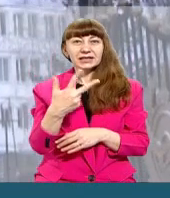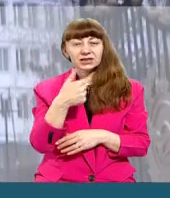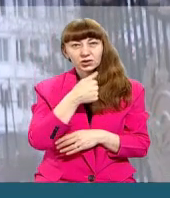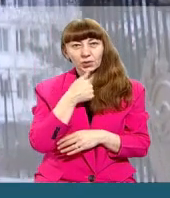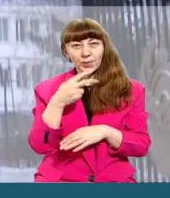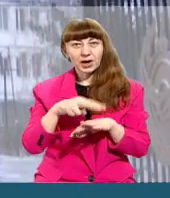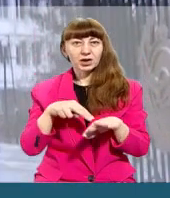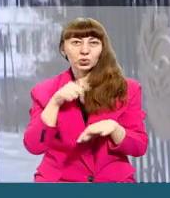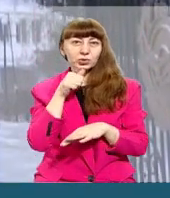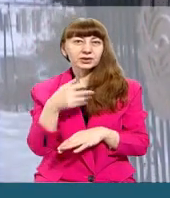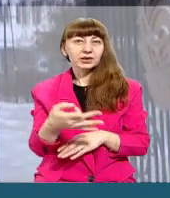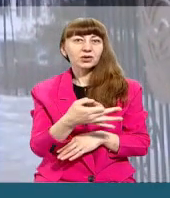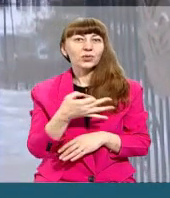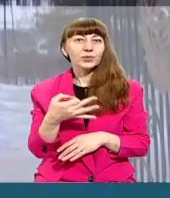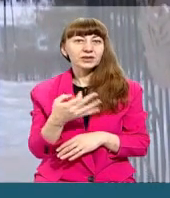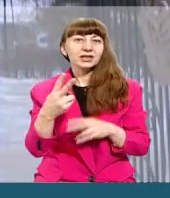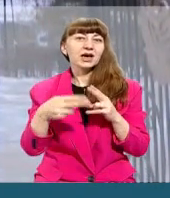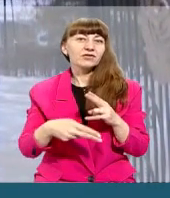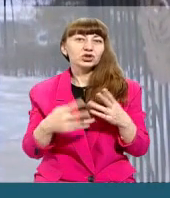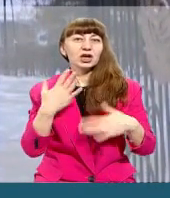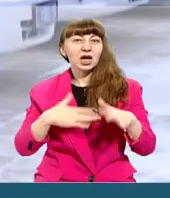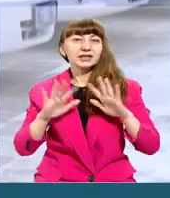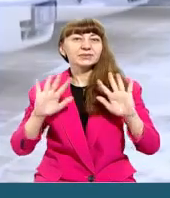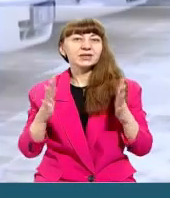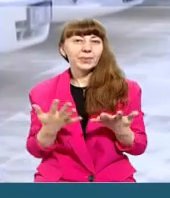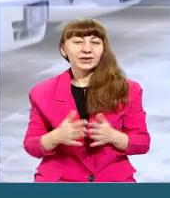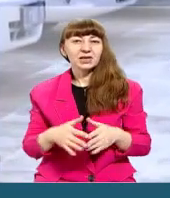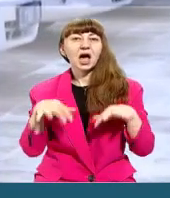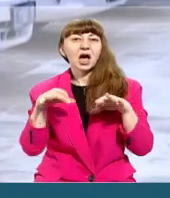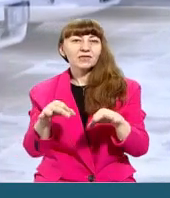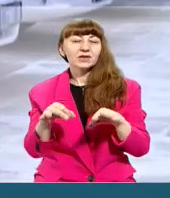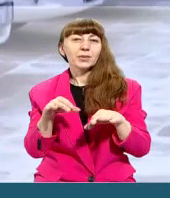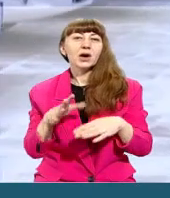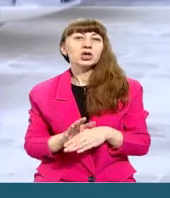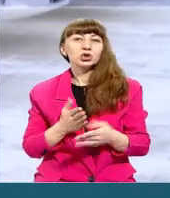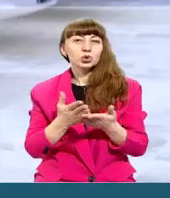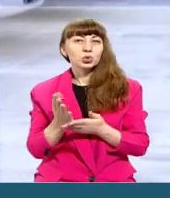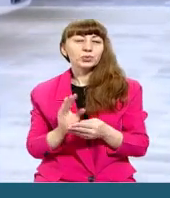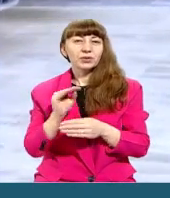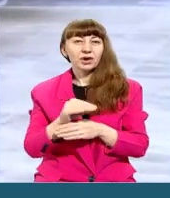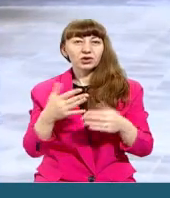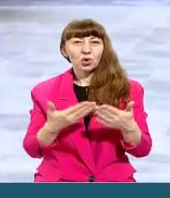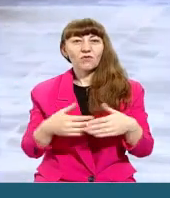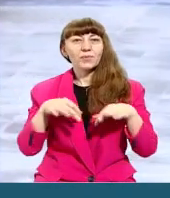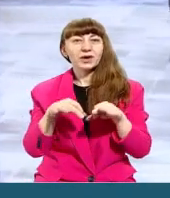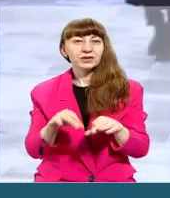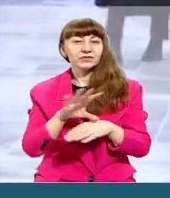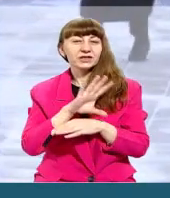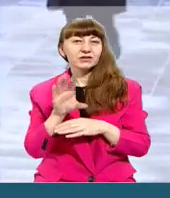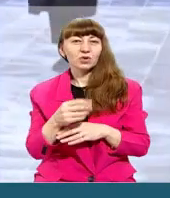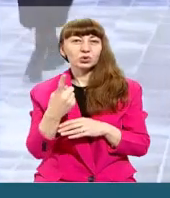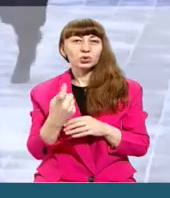2023 год полицейские Кустанайской области завершают радостным событием. Автопарк службы пополняется новыми машинами.